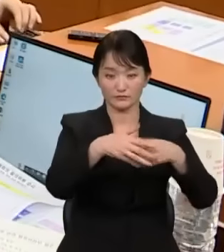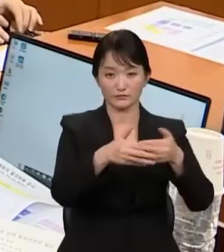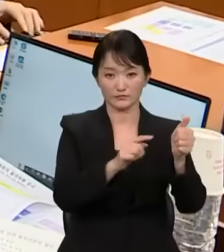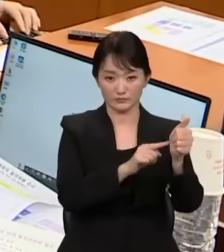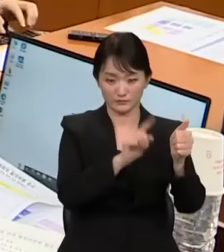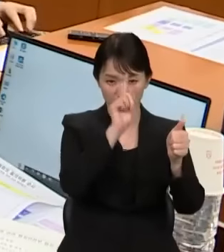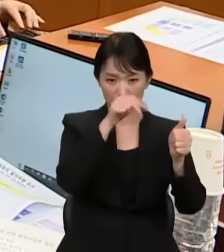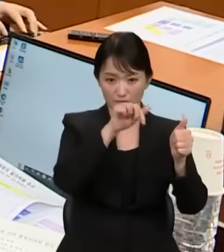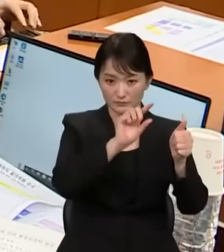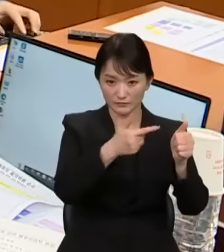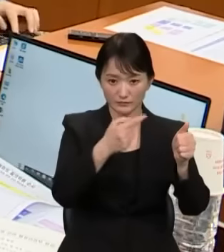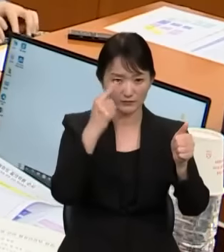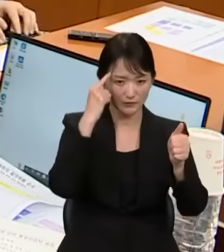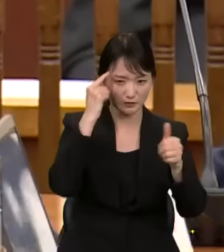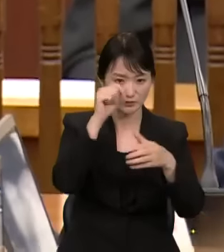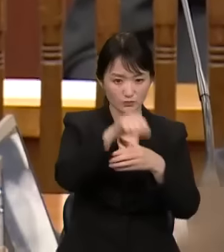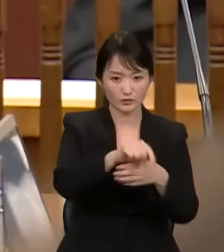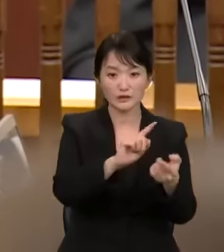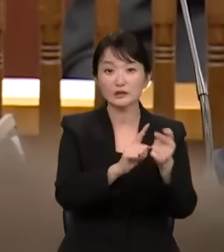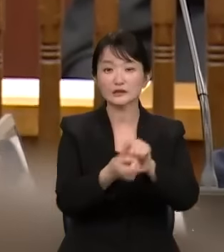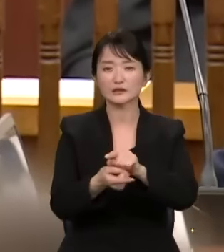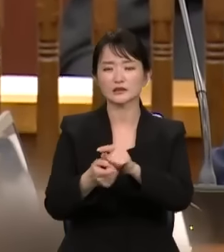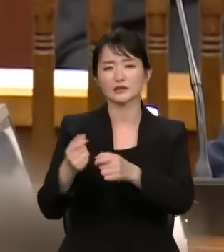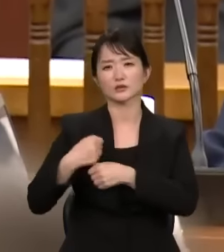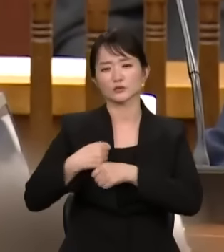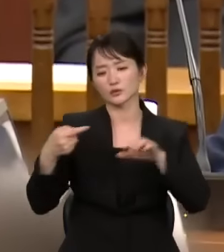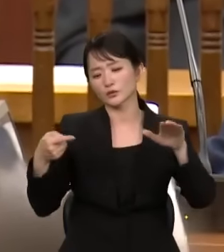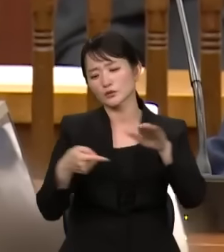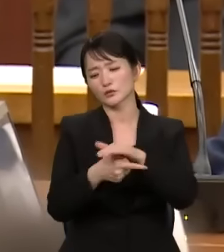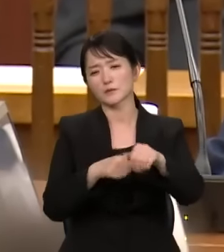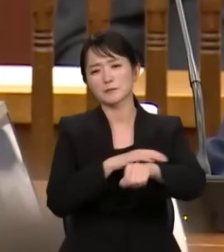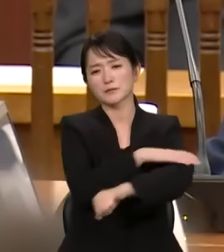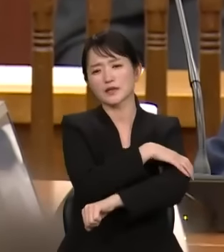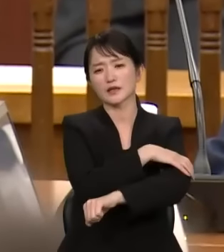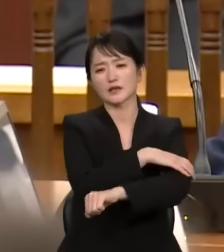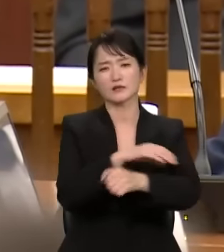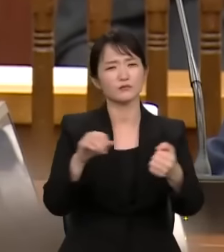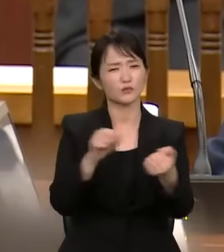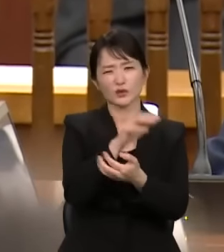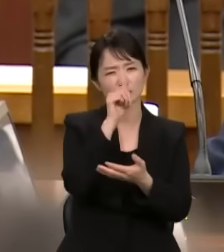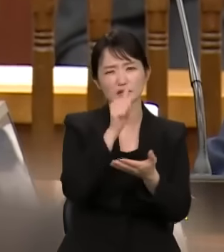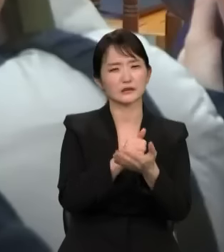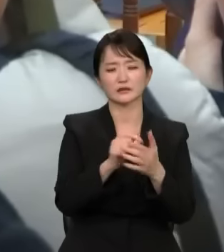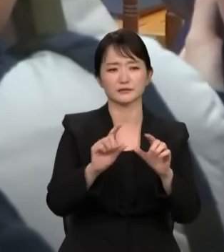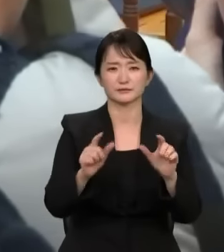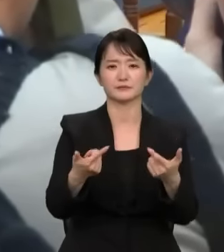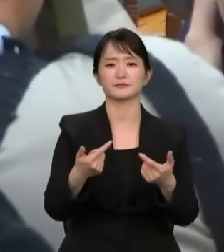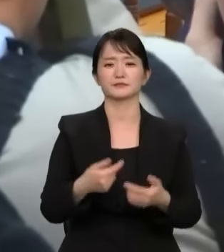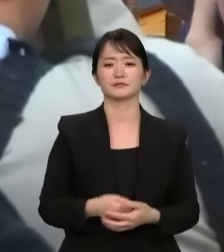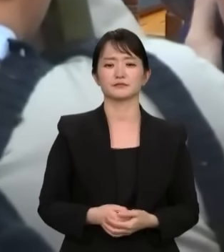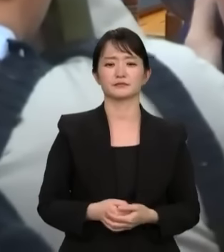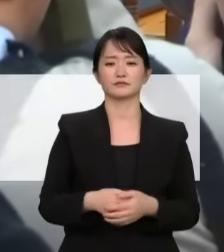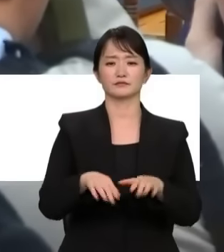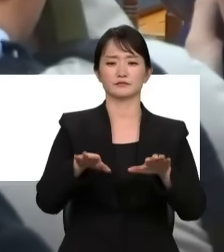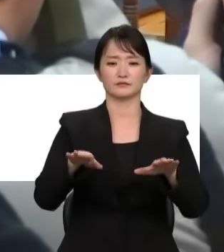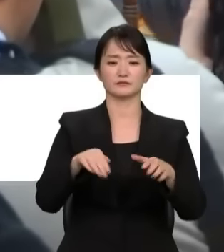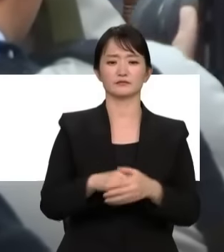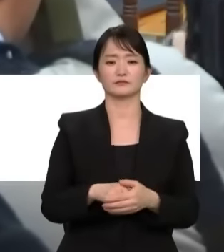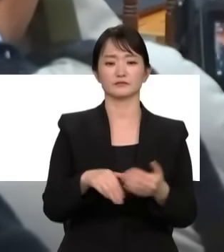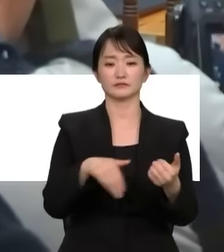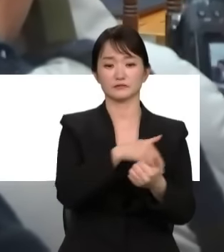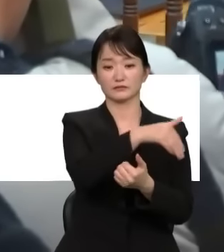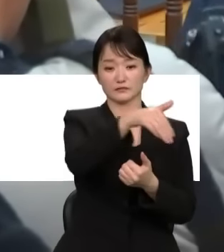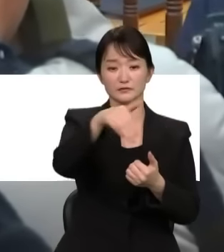장관은 고개를 숙이는 대신 개엄 선포는 내란죄가 아니란 주장부터습니다 사안을